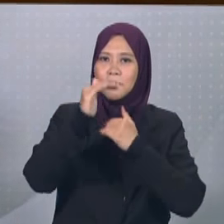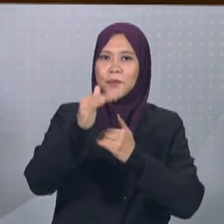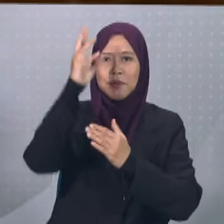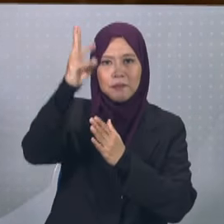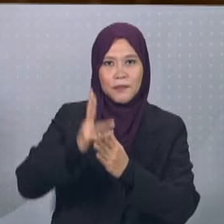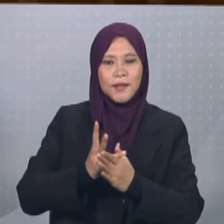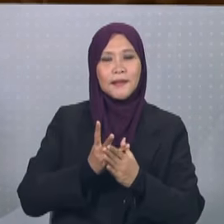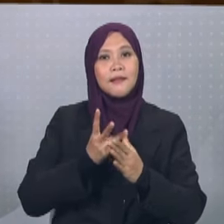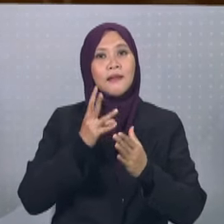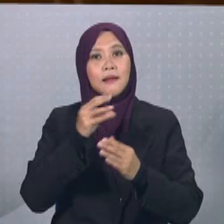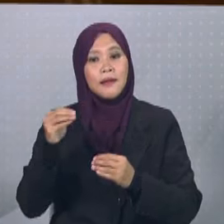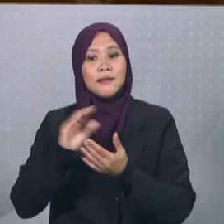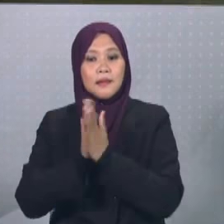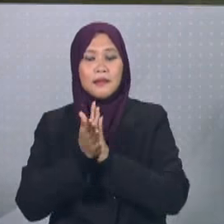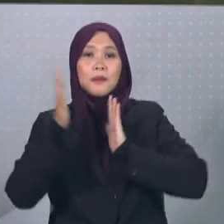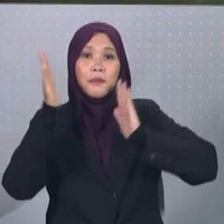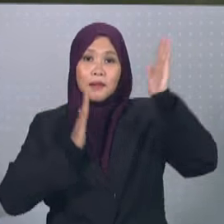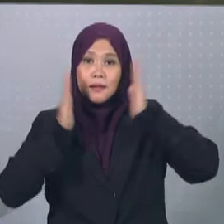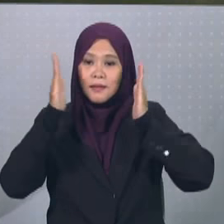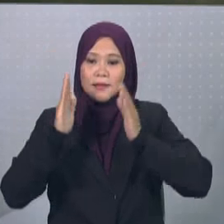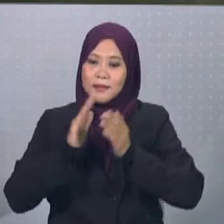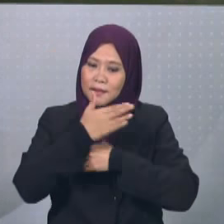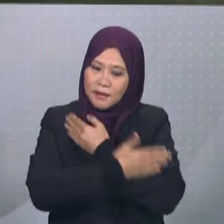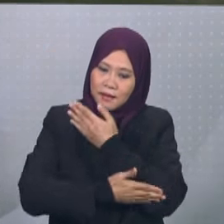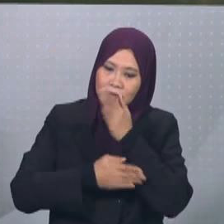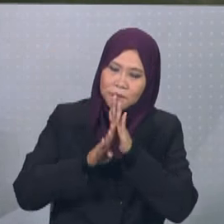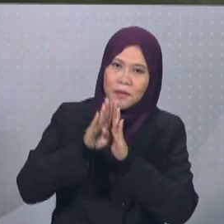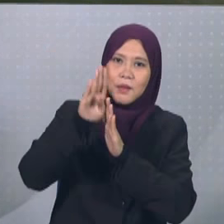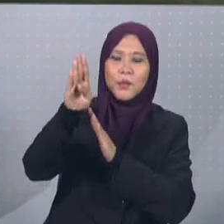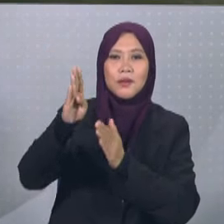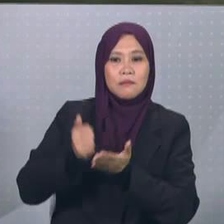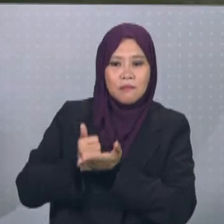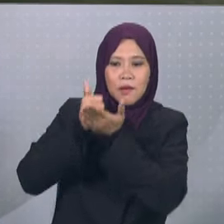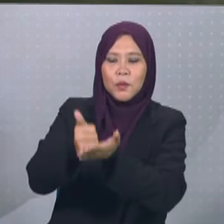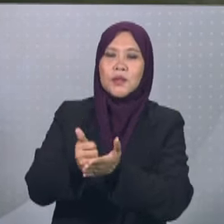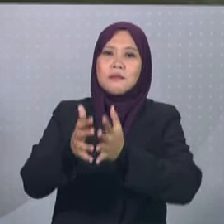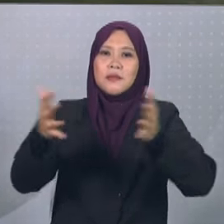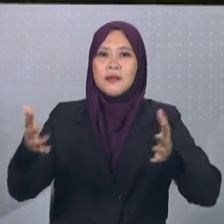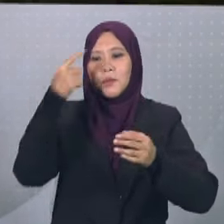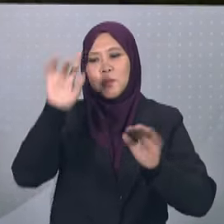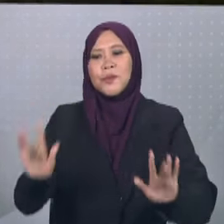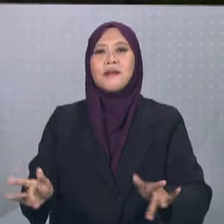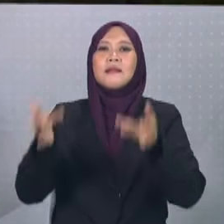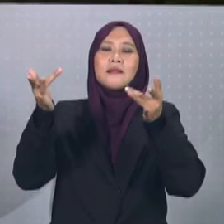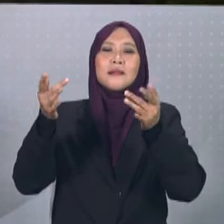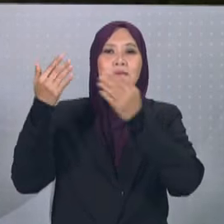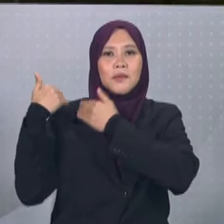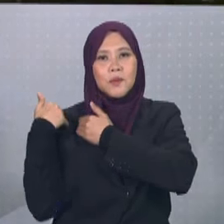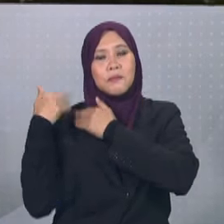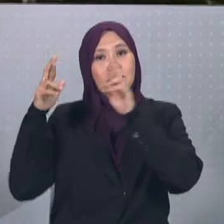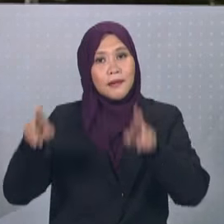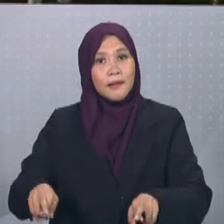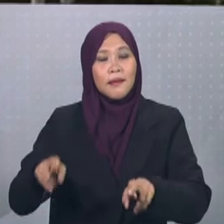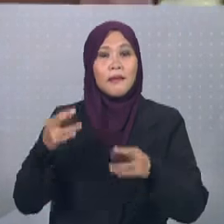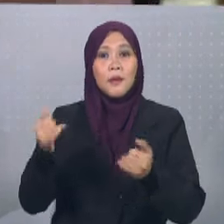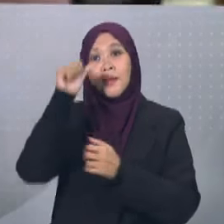6 bulan. Ia sekaligus menjadikan Malaysia negara membangun yang menawarkan bantuan terbesar dalam meringankan beban rakyat. India sebagai contoh